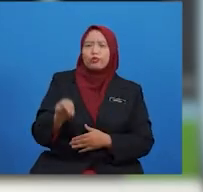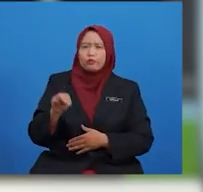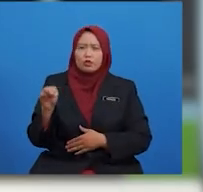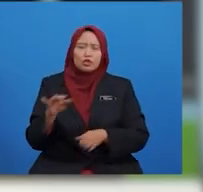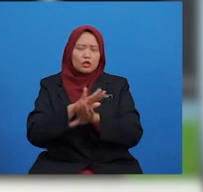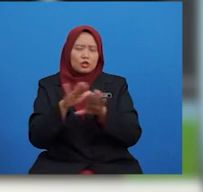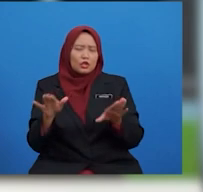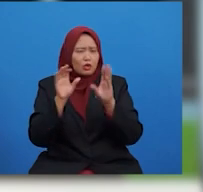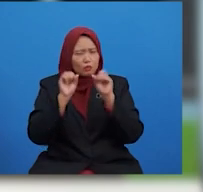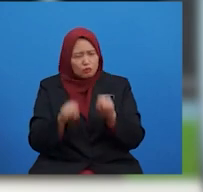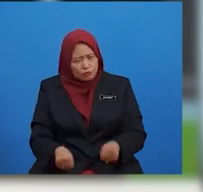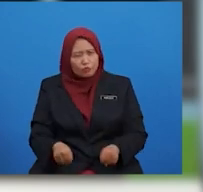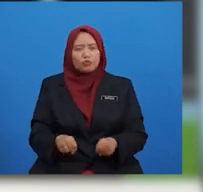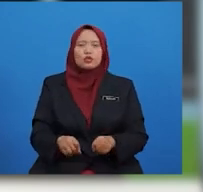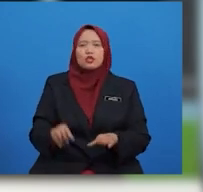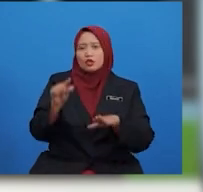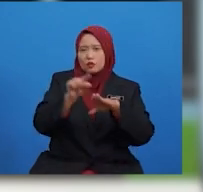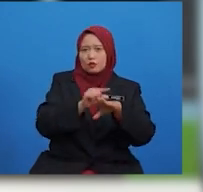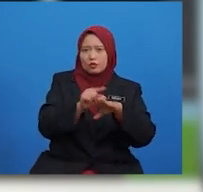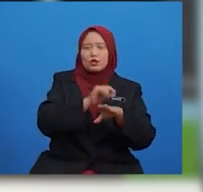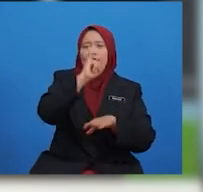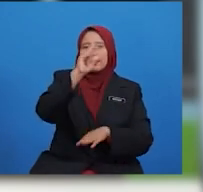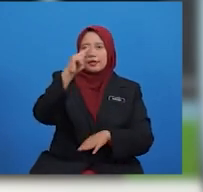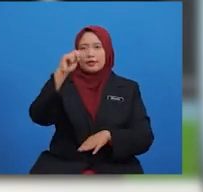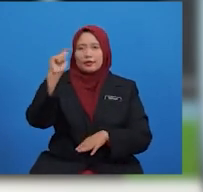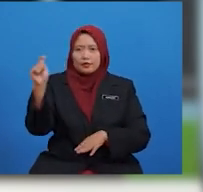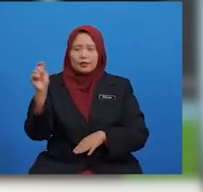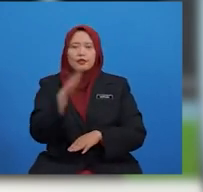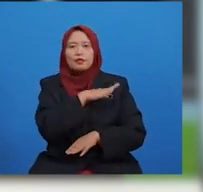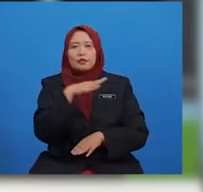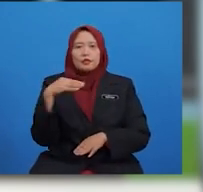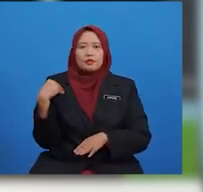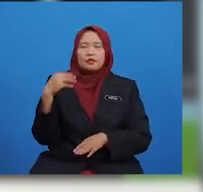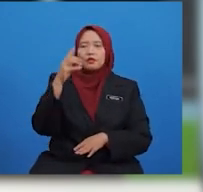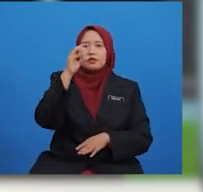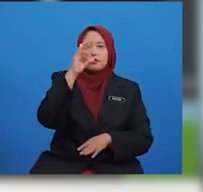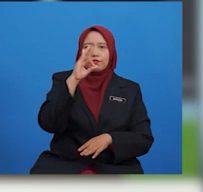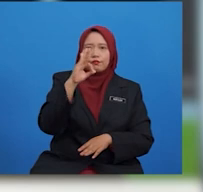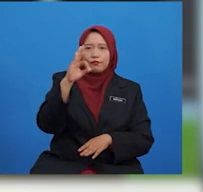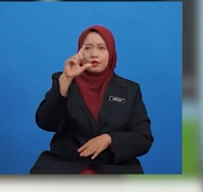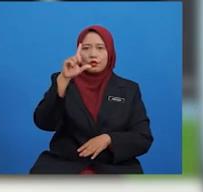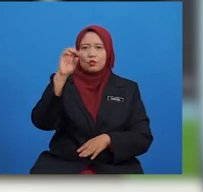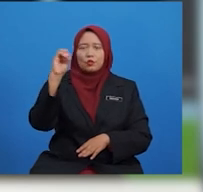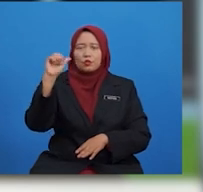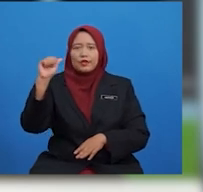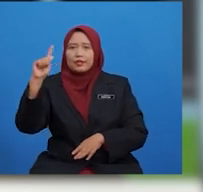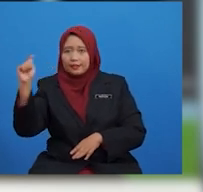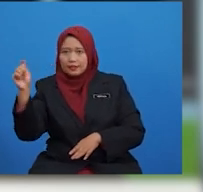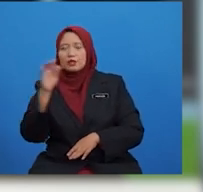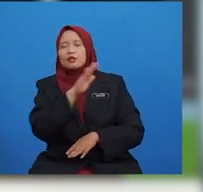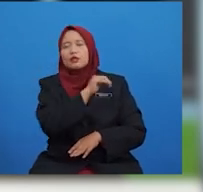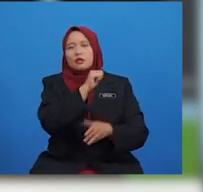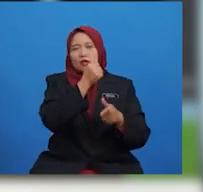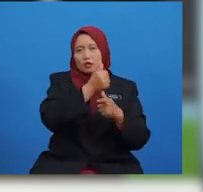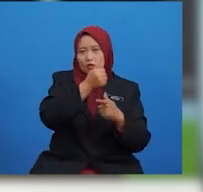perkataan int, double, float dan lain-lain perkataan simpanan atau reserve word